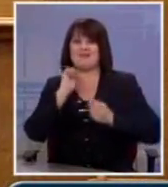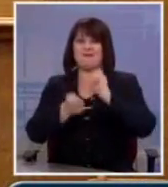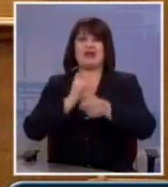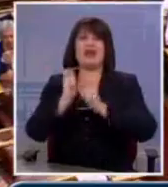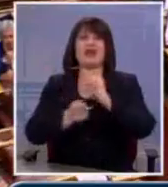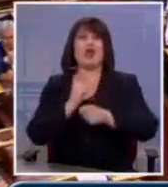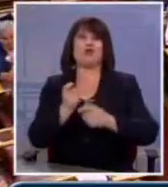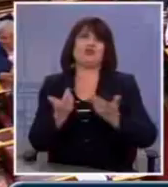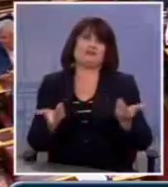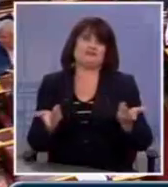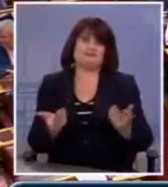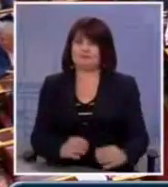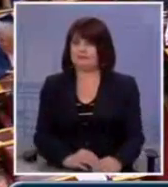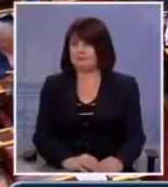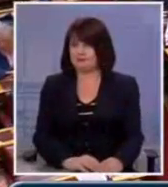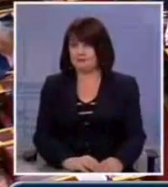Κύριε Μαντά.